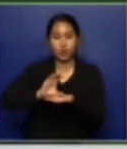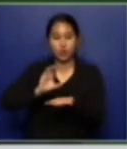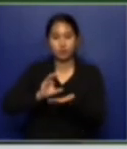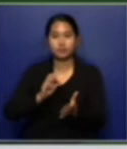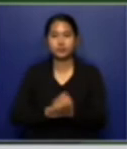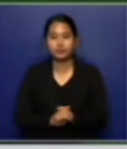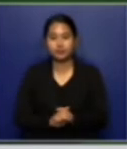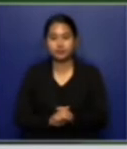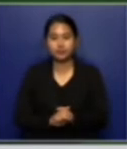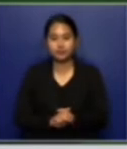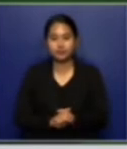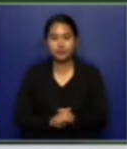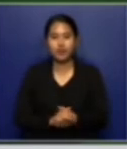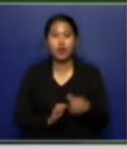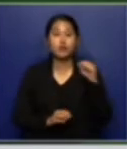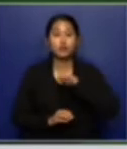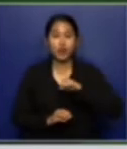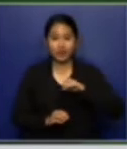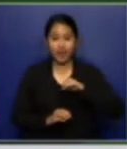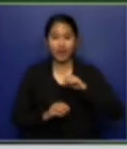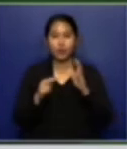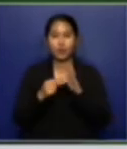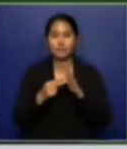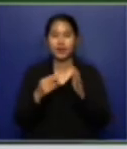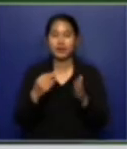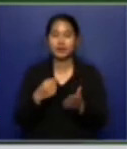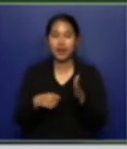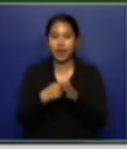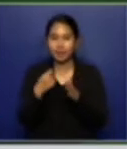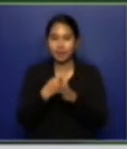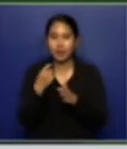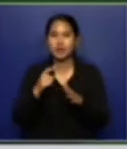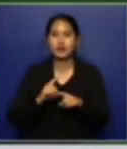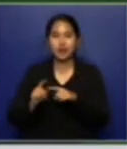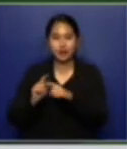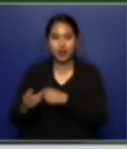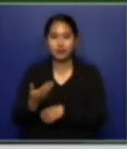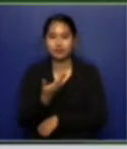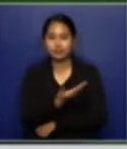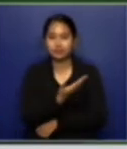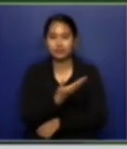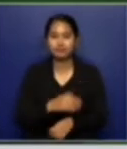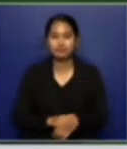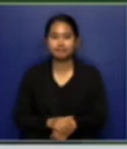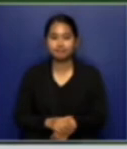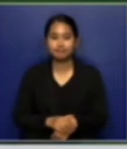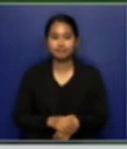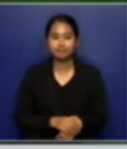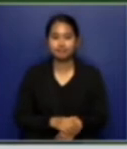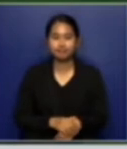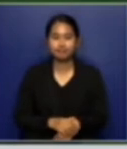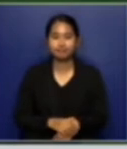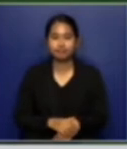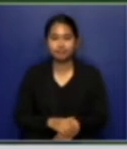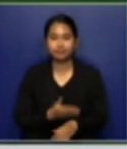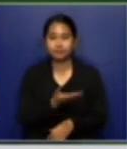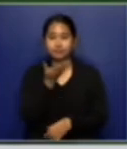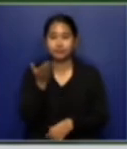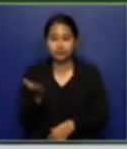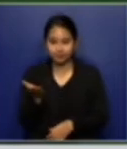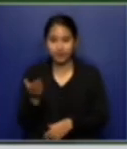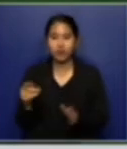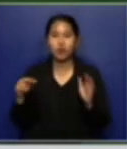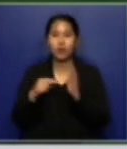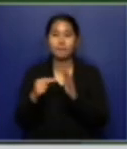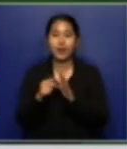ฝั่งซ้ายนะคะก็จะเป็นปัจจัยนำเข้านะคะการใช้แล้วก็ลูกศรถัดมาก็จะเป็นการบูรณาการ